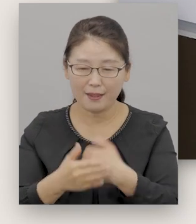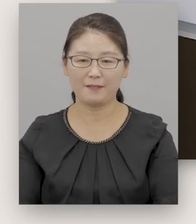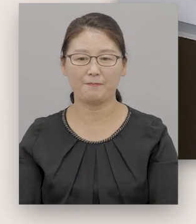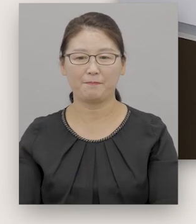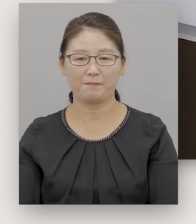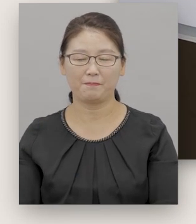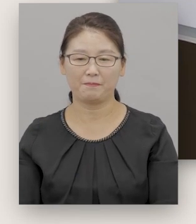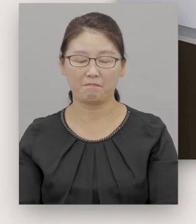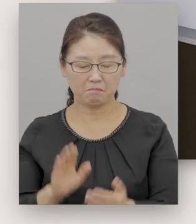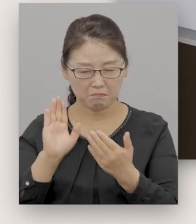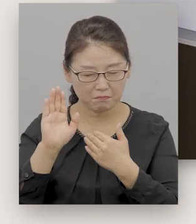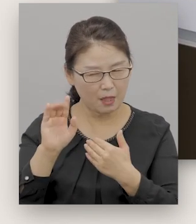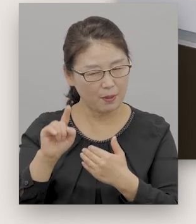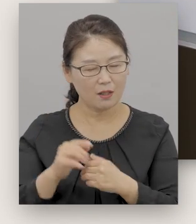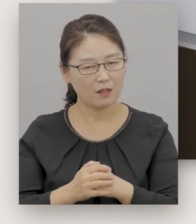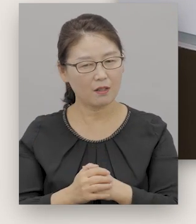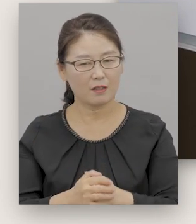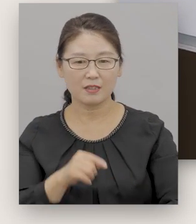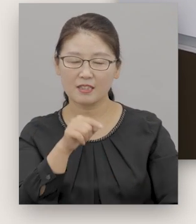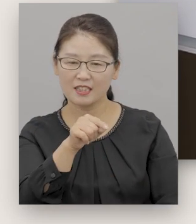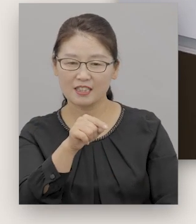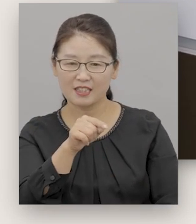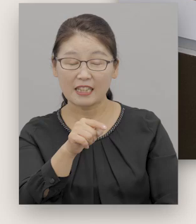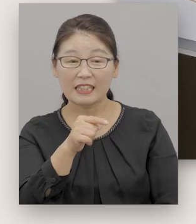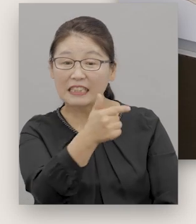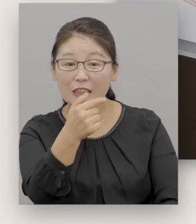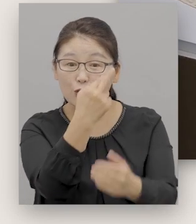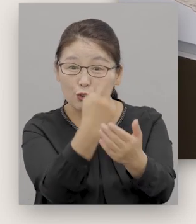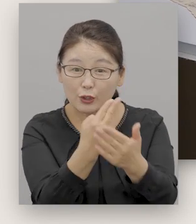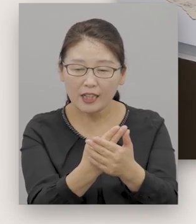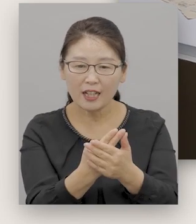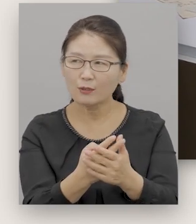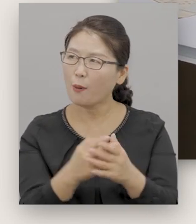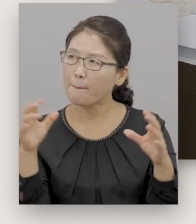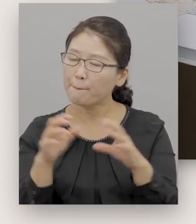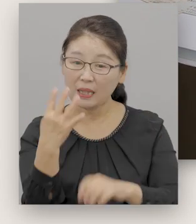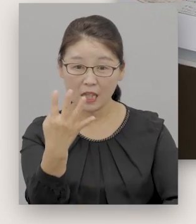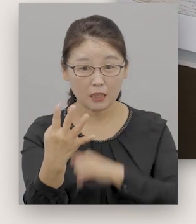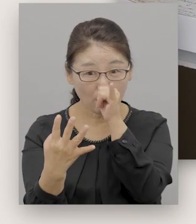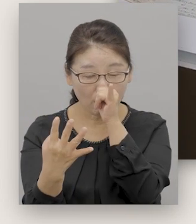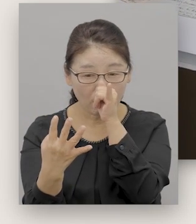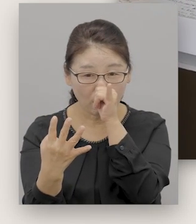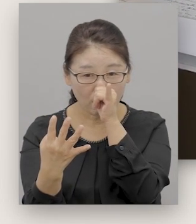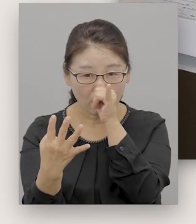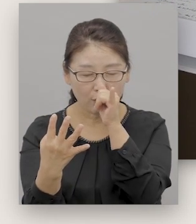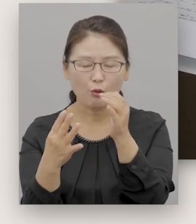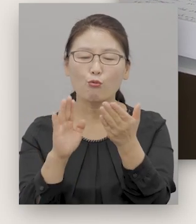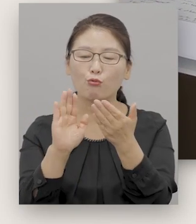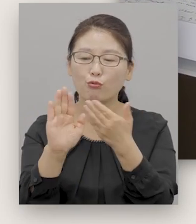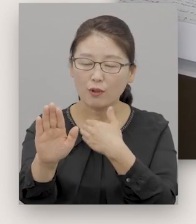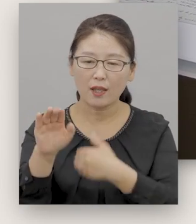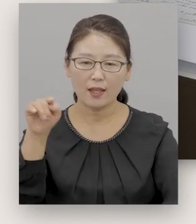더, 그러니까 지금 총네 개의 그큰 유리가 세상에 존재를 하는데요. 그 이후에 만들어진 그큰 유리